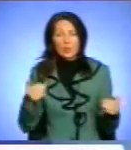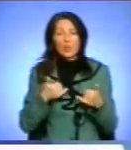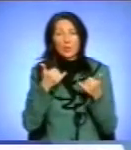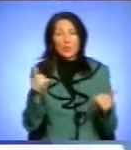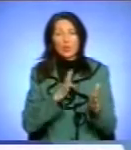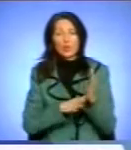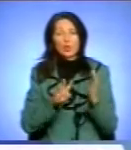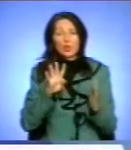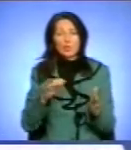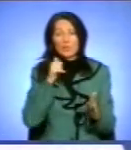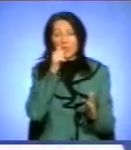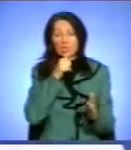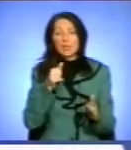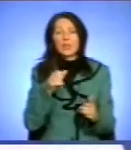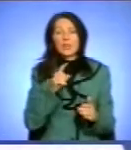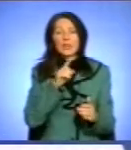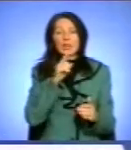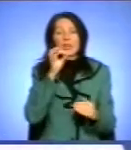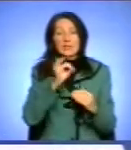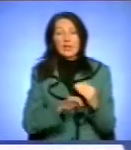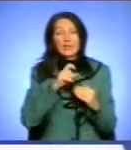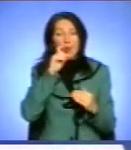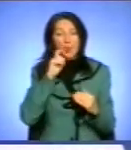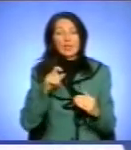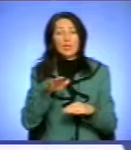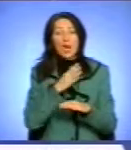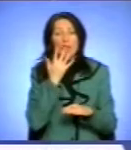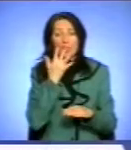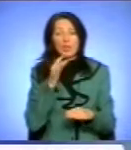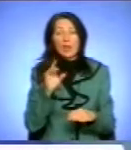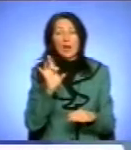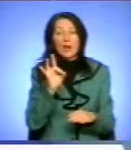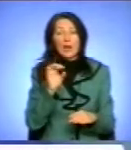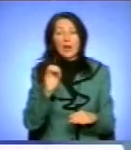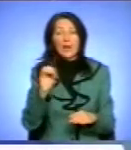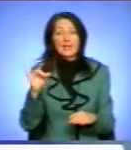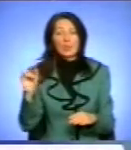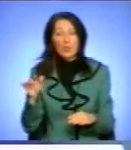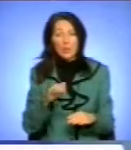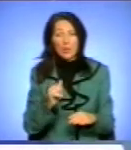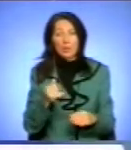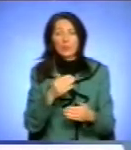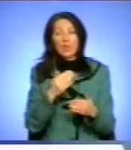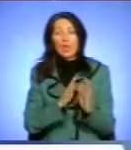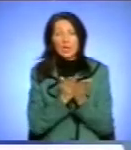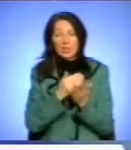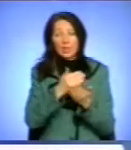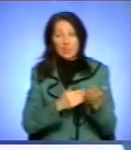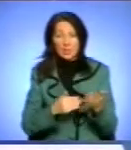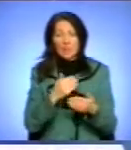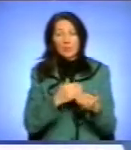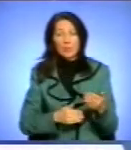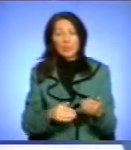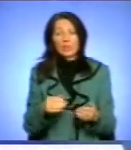утворення Західноукраїнської Народної Республіки. В експозиції біографічні дані, книги та статті, а також списки комісарів, які були родом